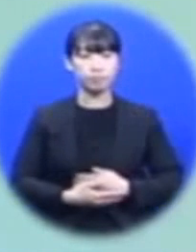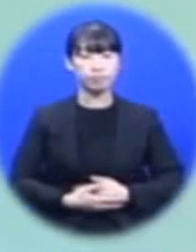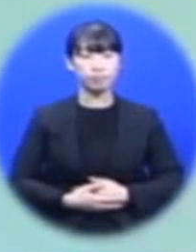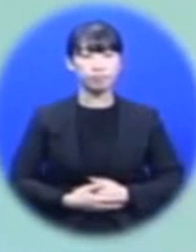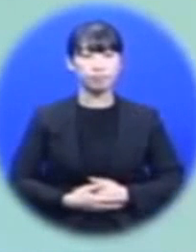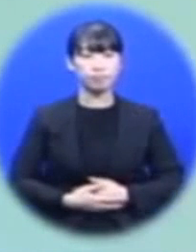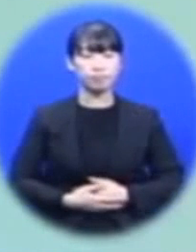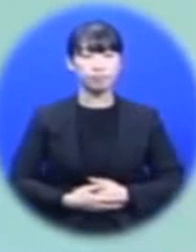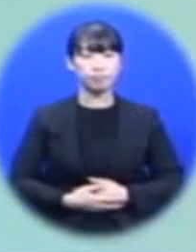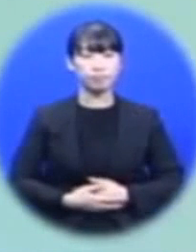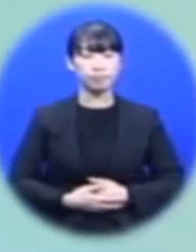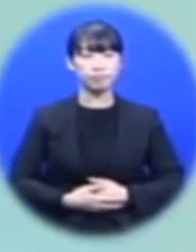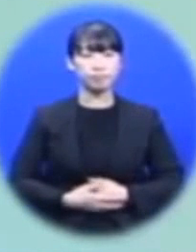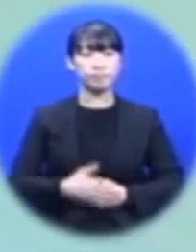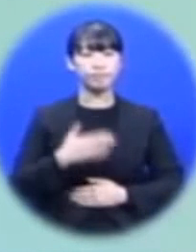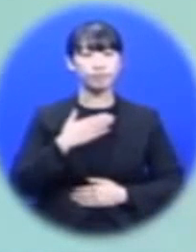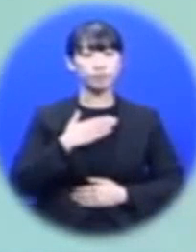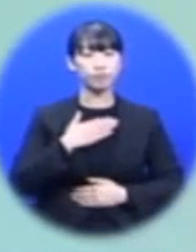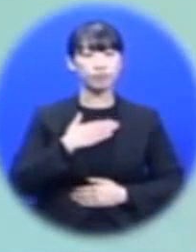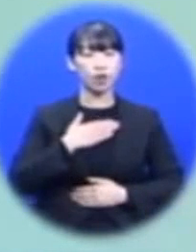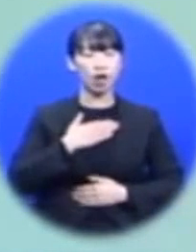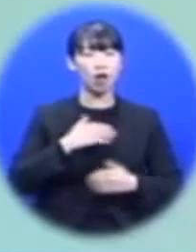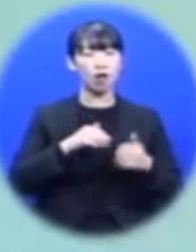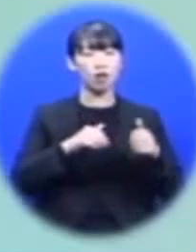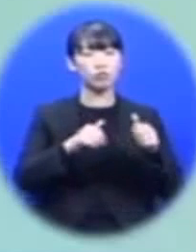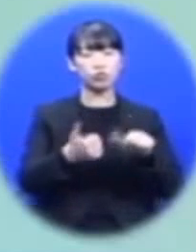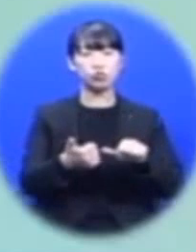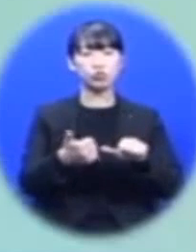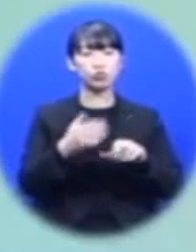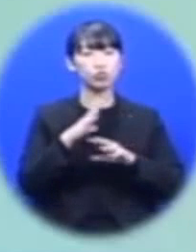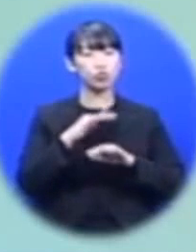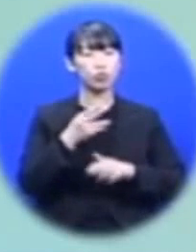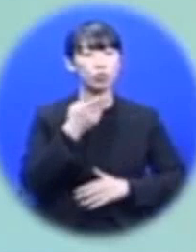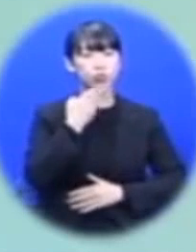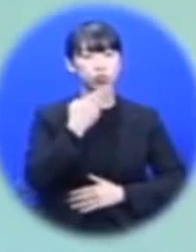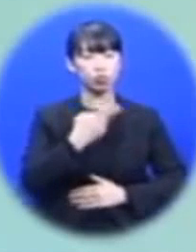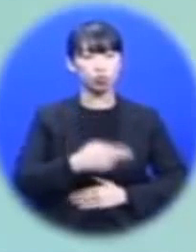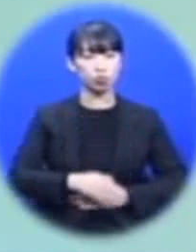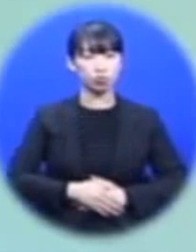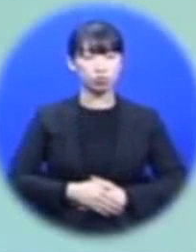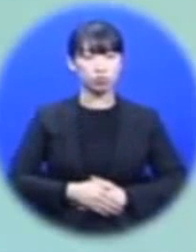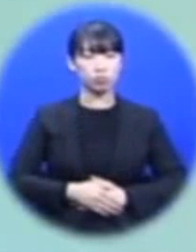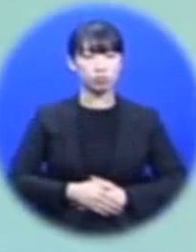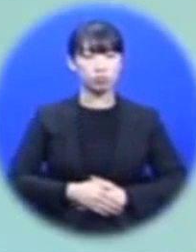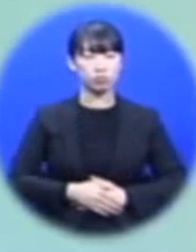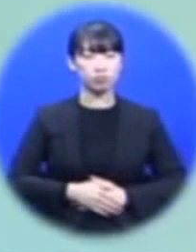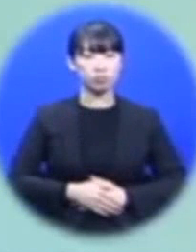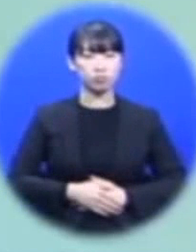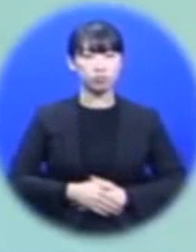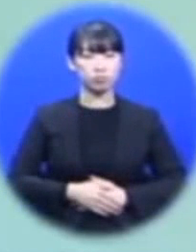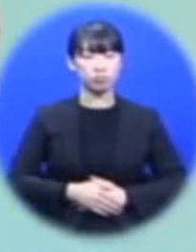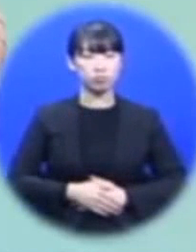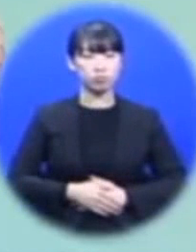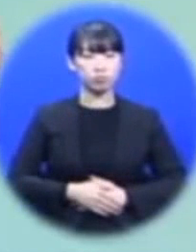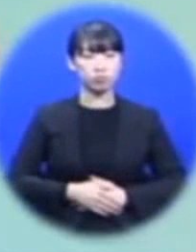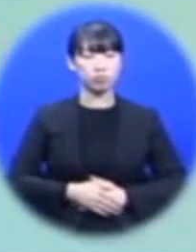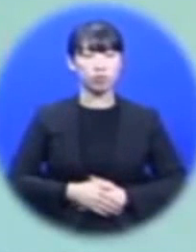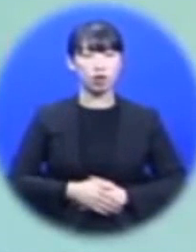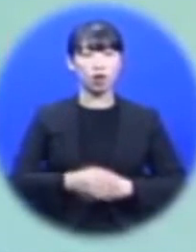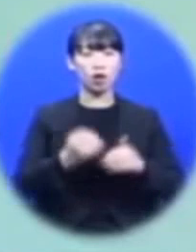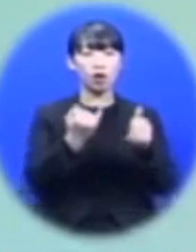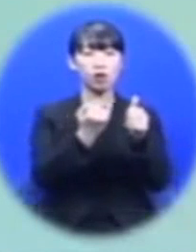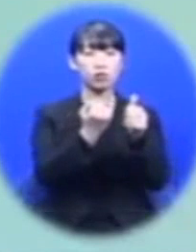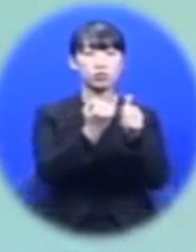하세요 나는 죽는게 두렵지는 않아 그러시면서 내 아버지가